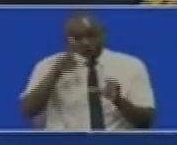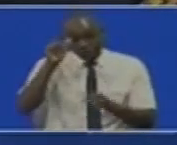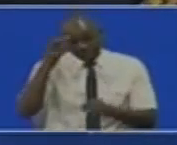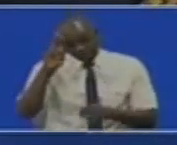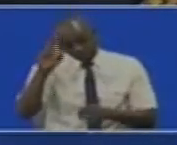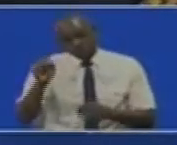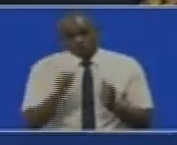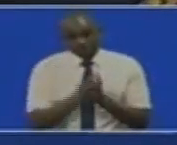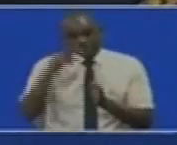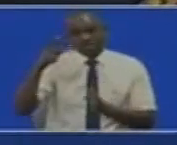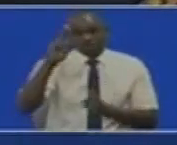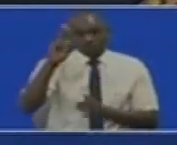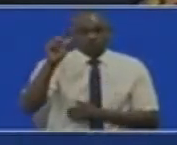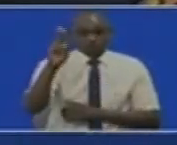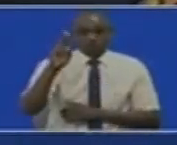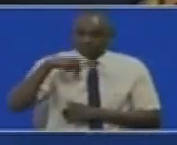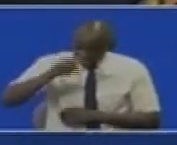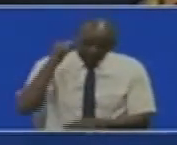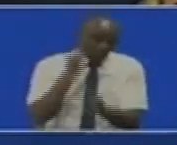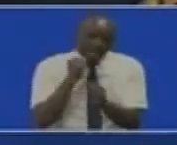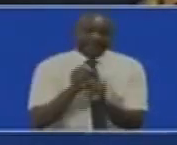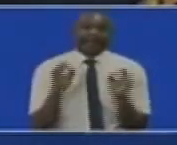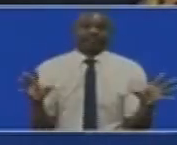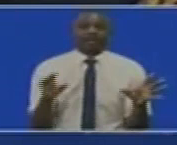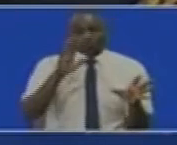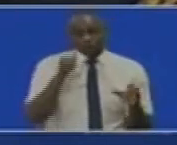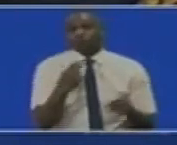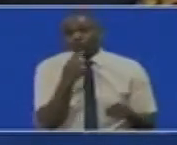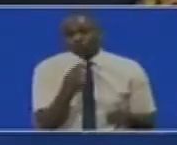KUSU will withdraw their labor from